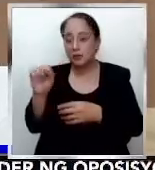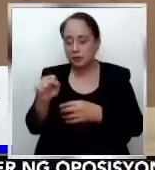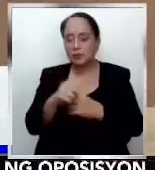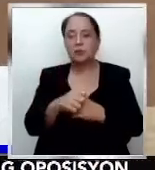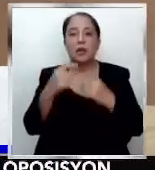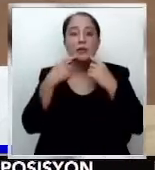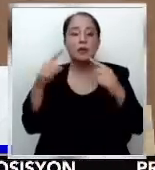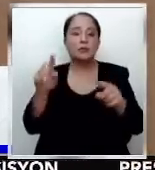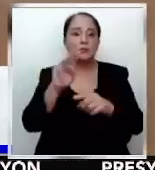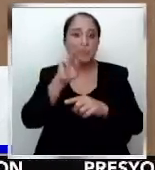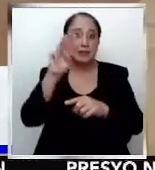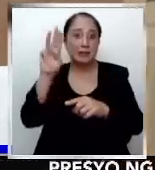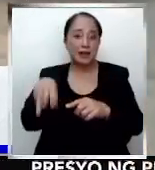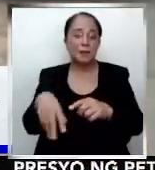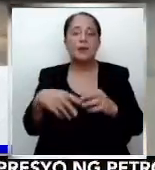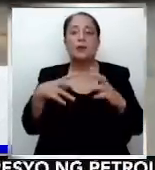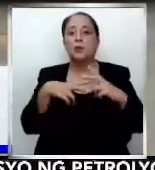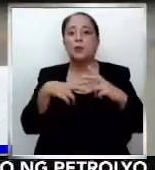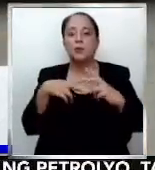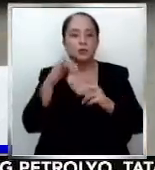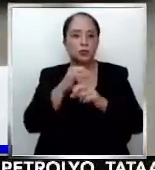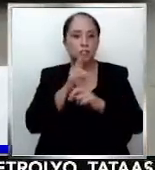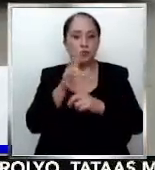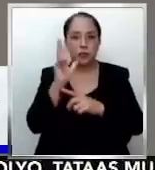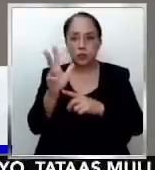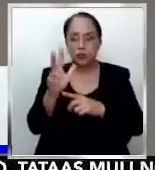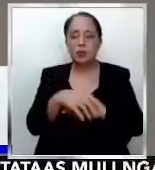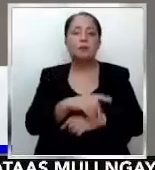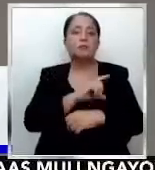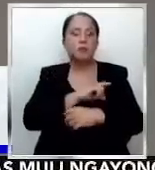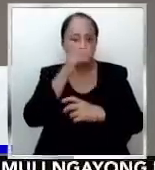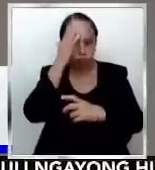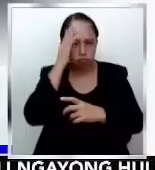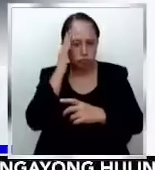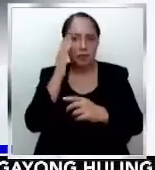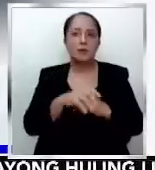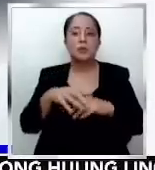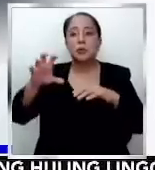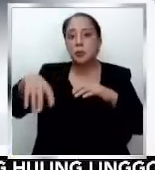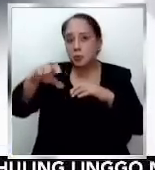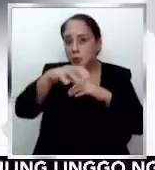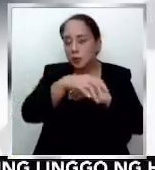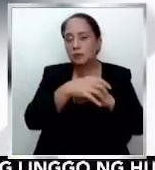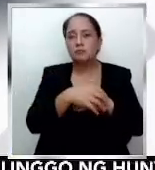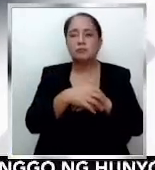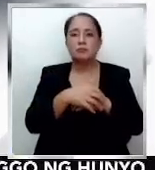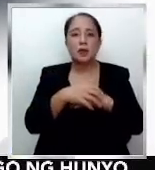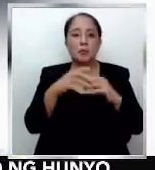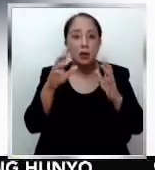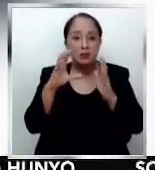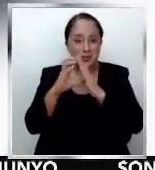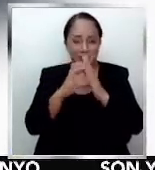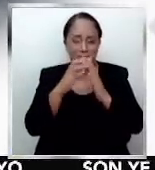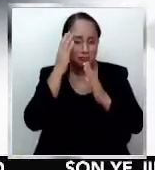na idedeklarang holiday ang June 30, ang PNP may pakiusap sa mga karatig na syudad. Hinikayat namin ang iba't ibang